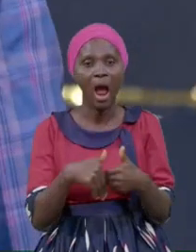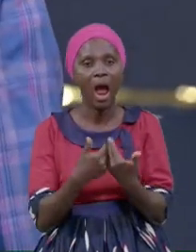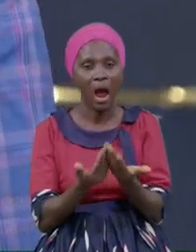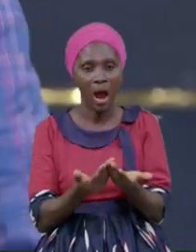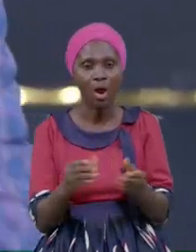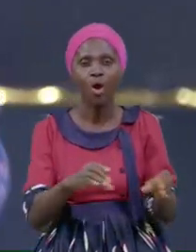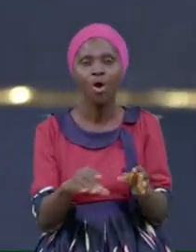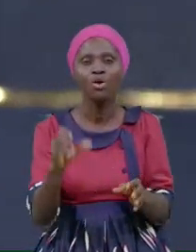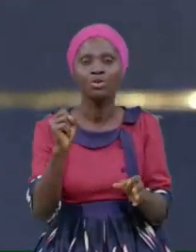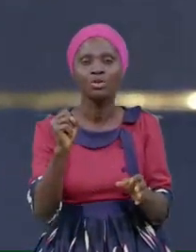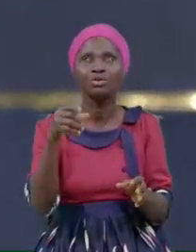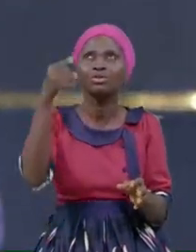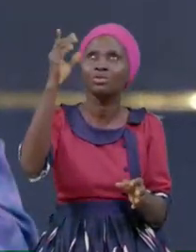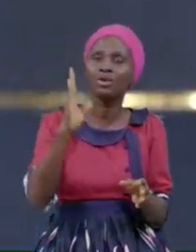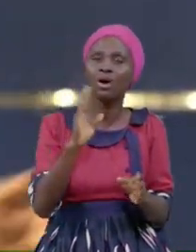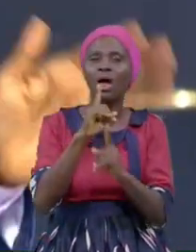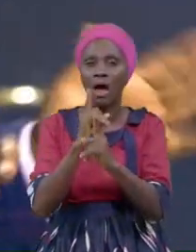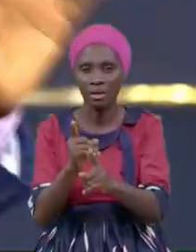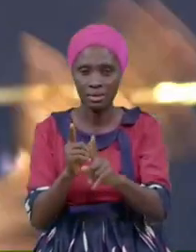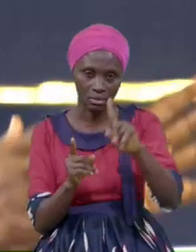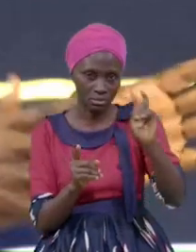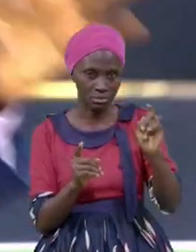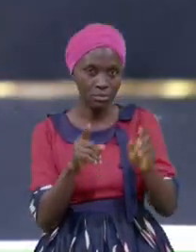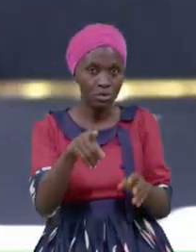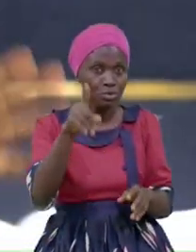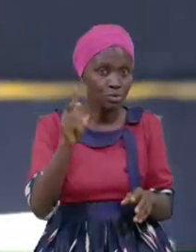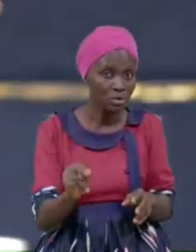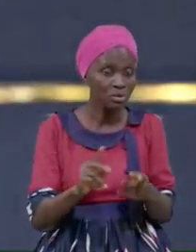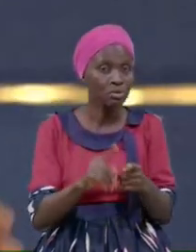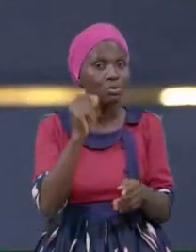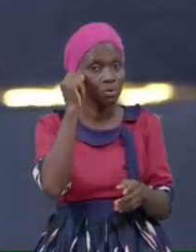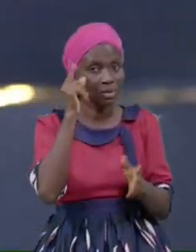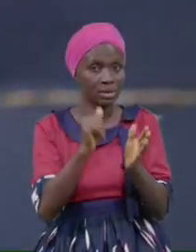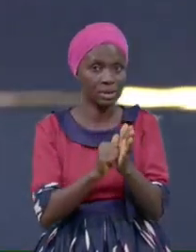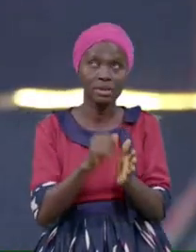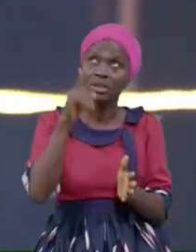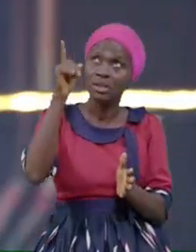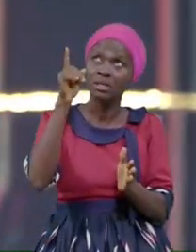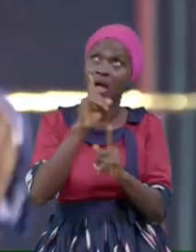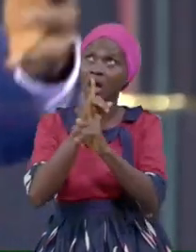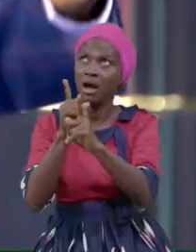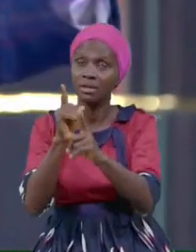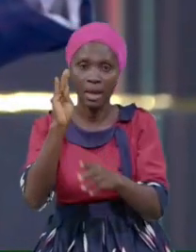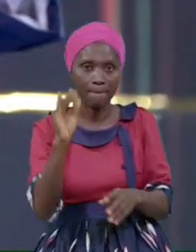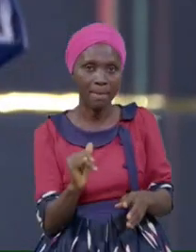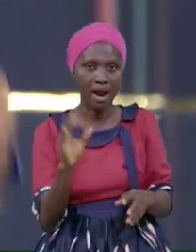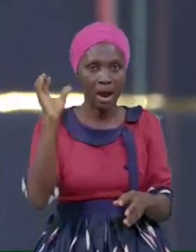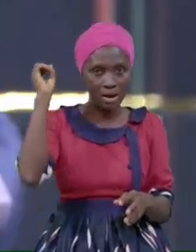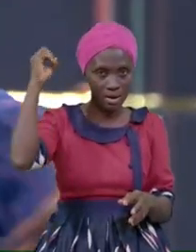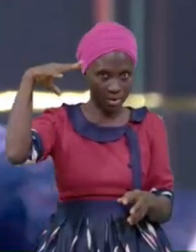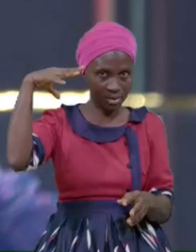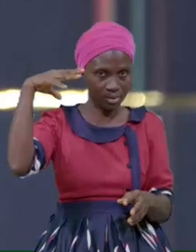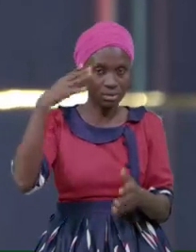comment est-ce que Dieu répond-il? Vous devez comprendre. Il répond par la grâce.